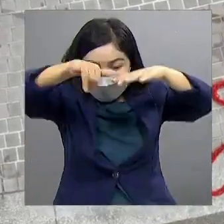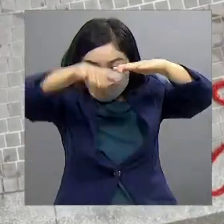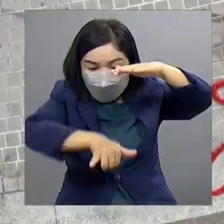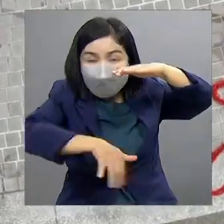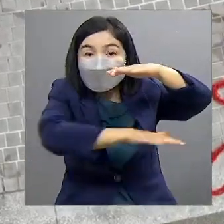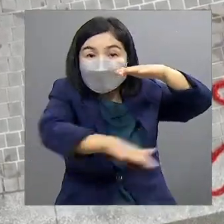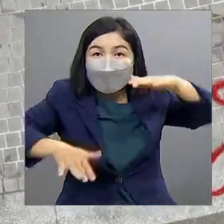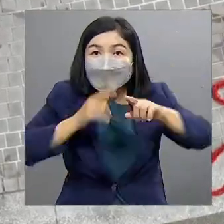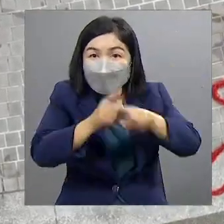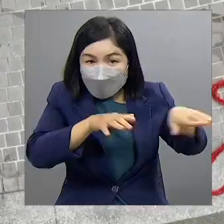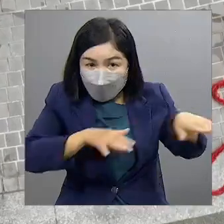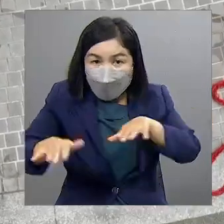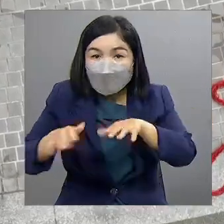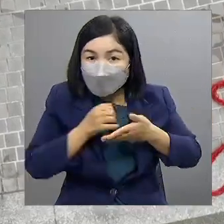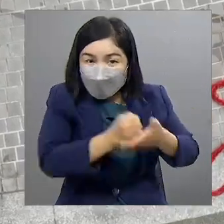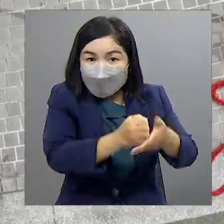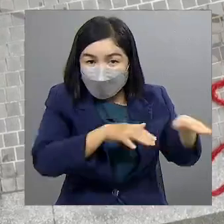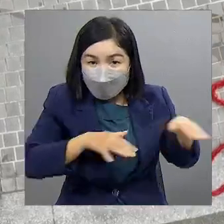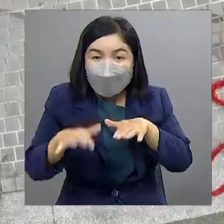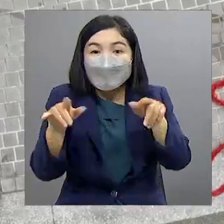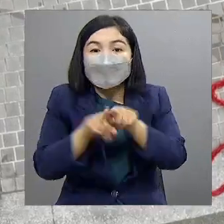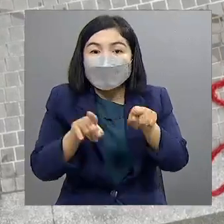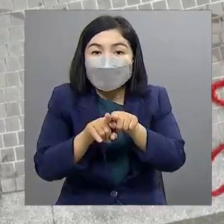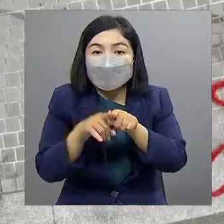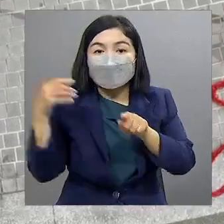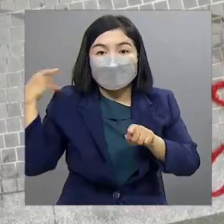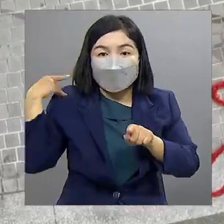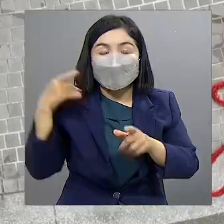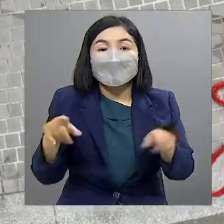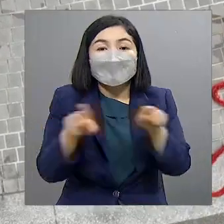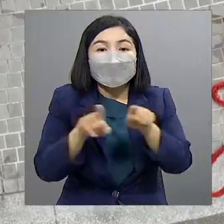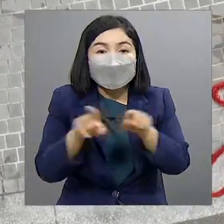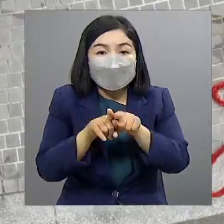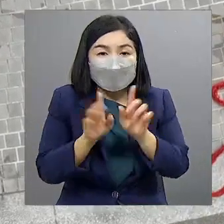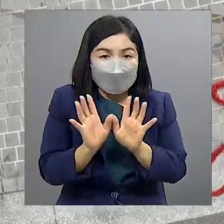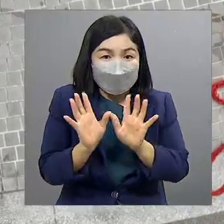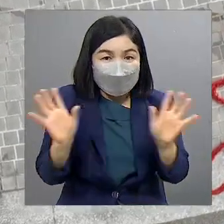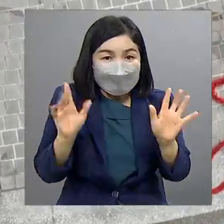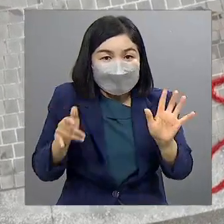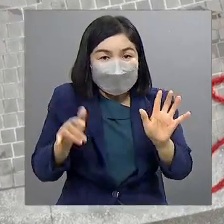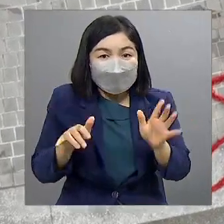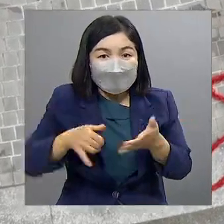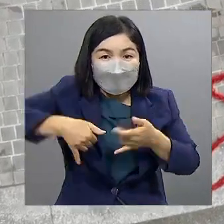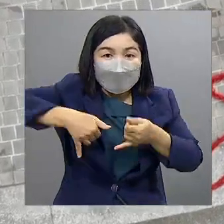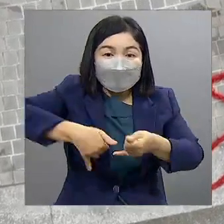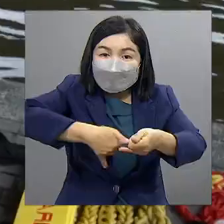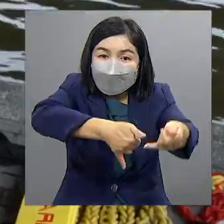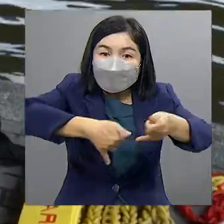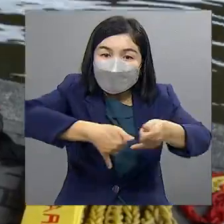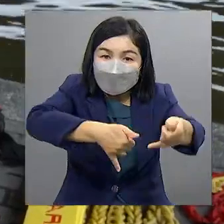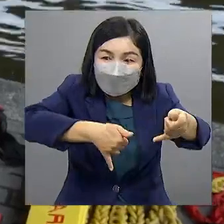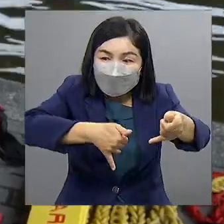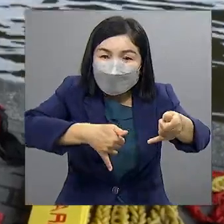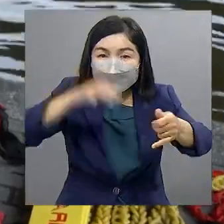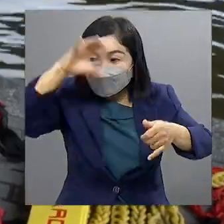พร้อมๆกัน ไปพร้อมๆกันเป็นแนวหน้ากระดานอย่างนี้เหมือนเราเดินหน้ากระดานแต่จริงเรานอนอยู่คือแล้วก็ไปหน้ากระดาน โ